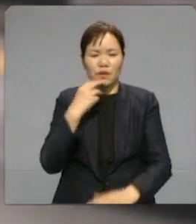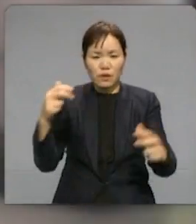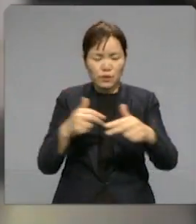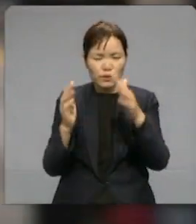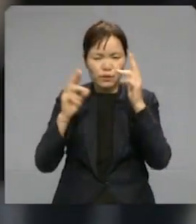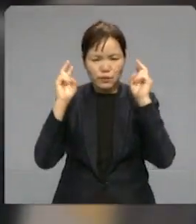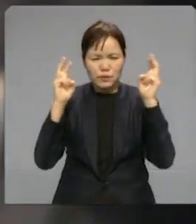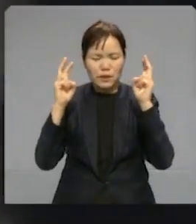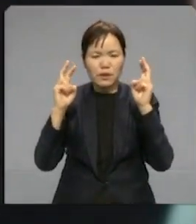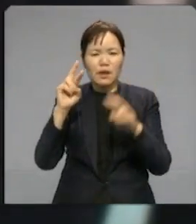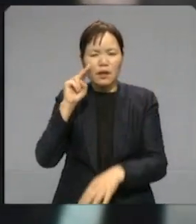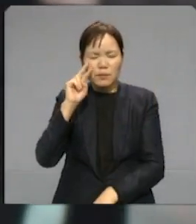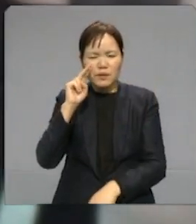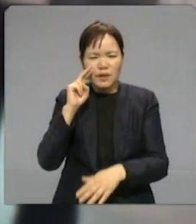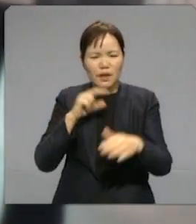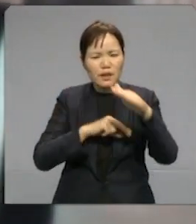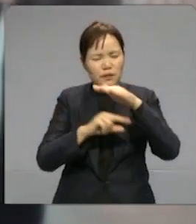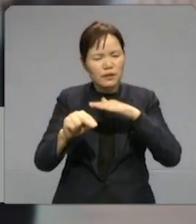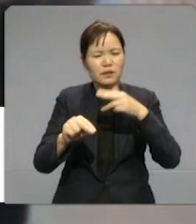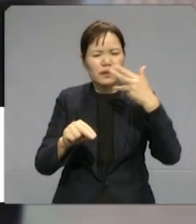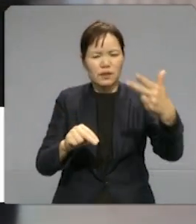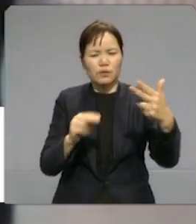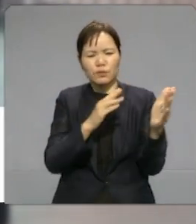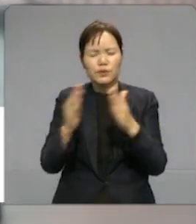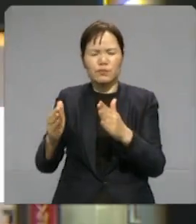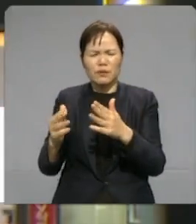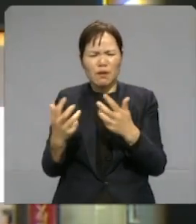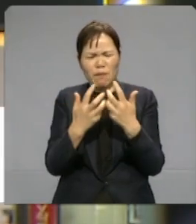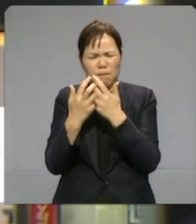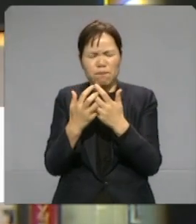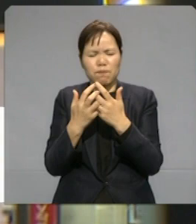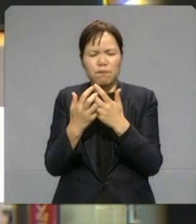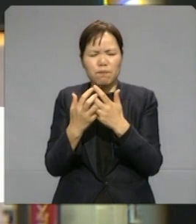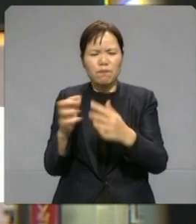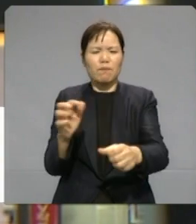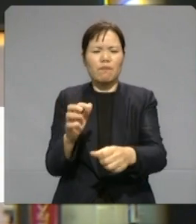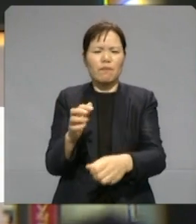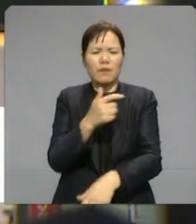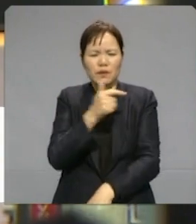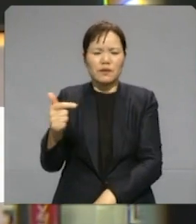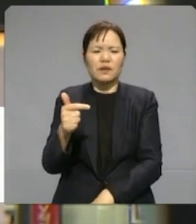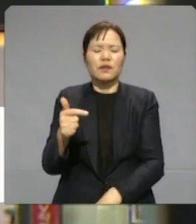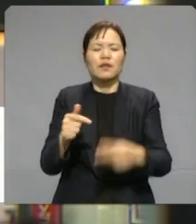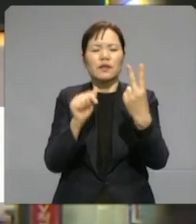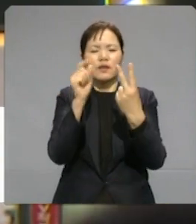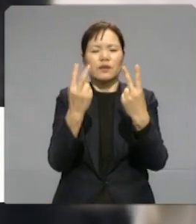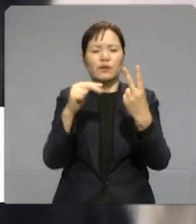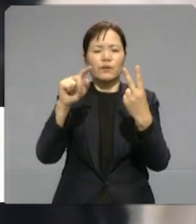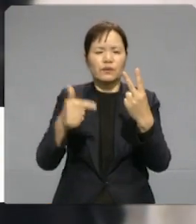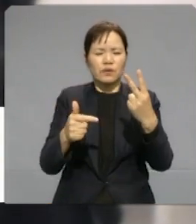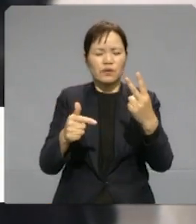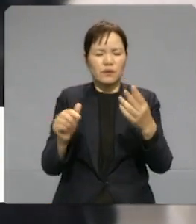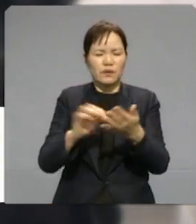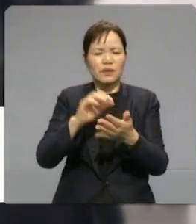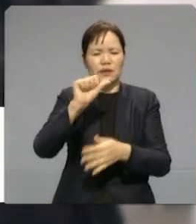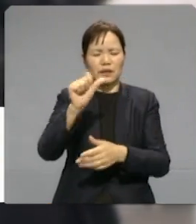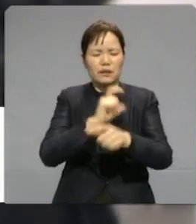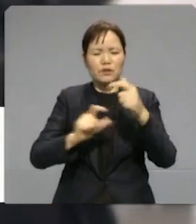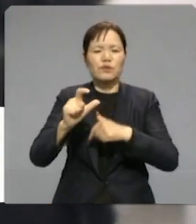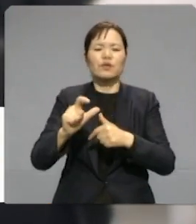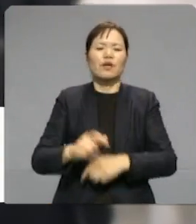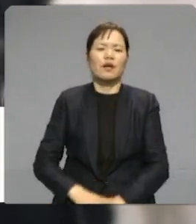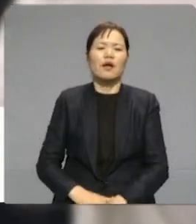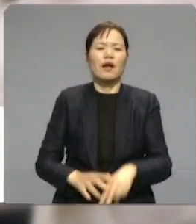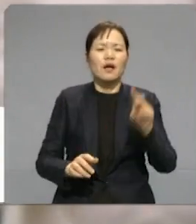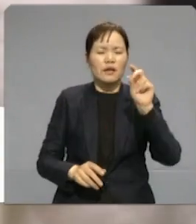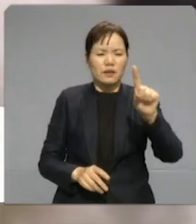서울교통공사는 비상대기 열차 7대를 준비하고 혼잡도가 높은 2호선은 열차 5대를 추가 투입했습니다. 1, 3,